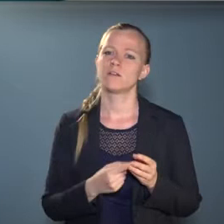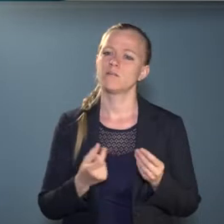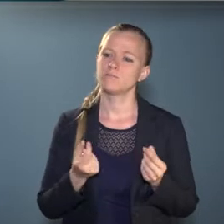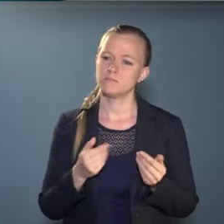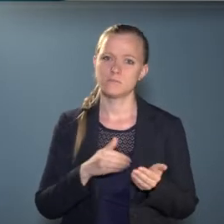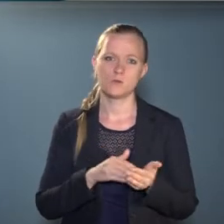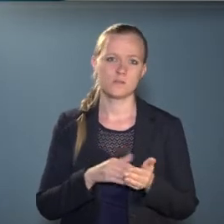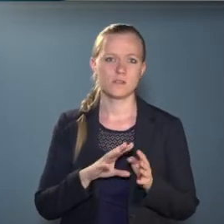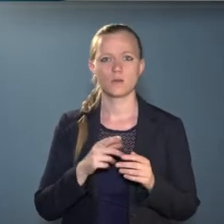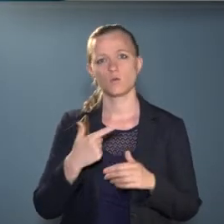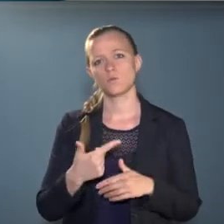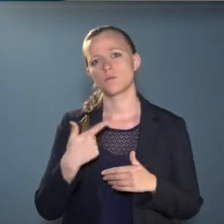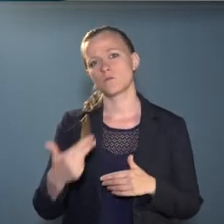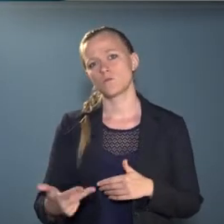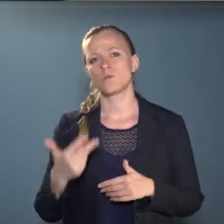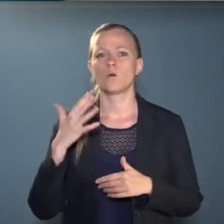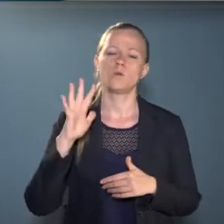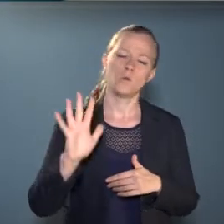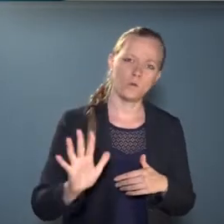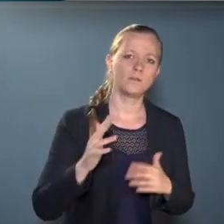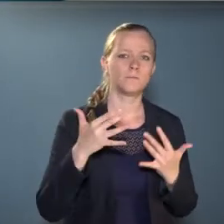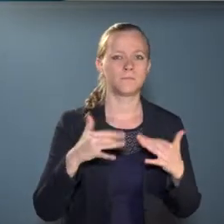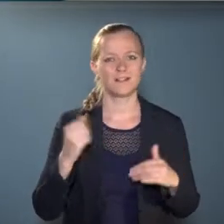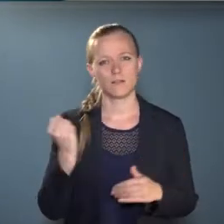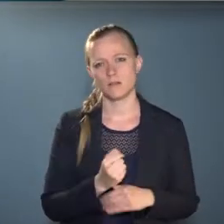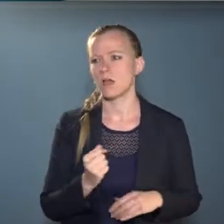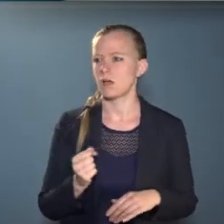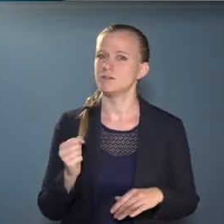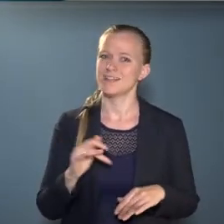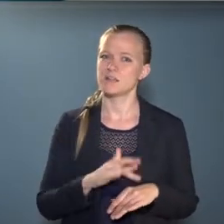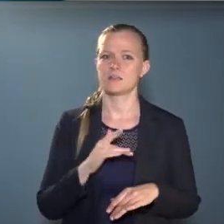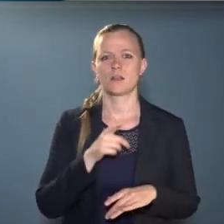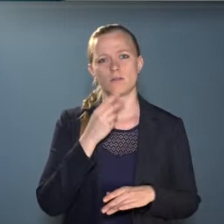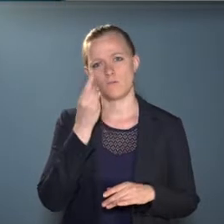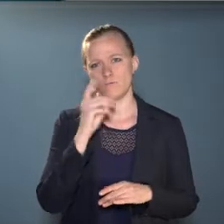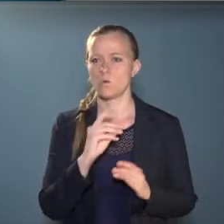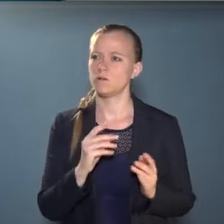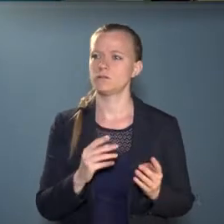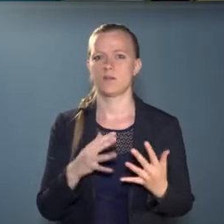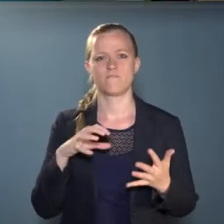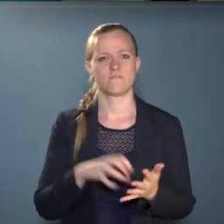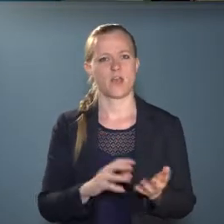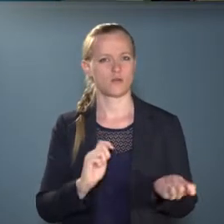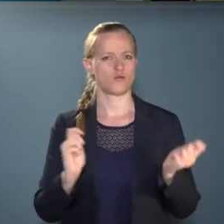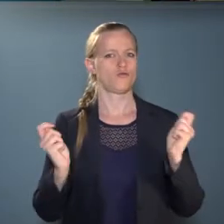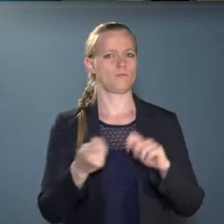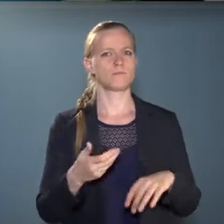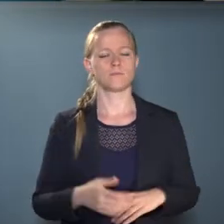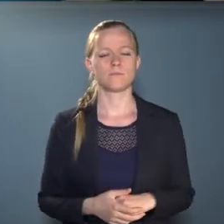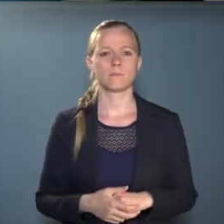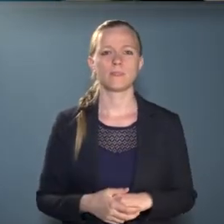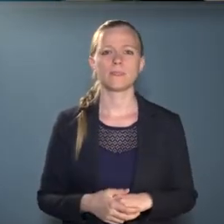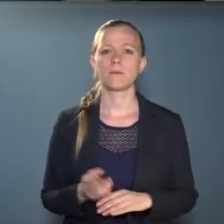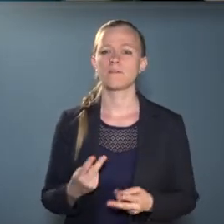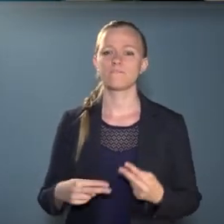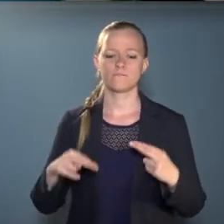fordítható 20-25 milliárd forintos összeg nagyon érzékelhető nyomot jelenthetne a városban. Még mindig